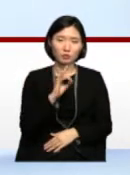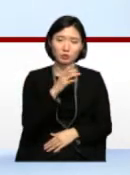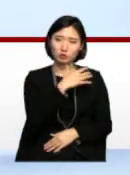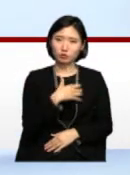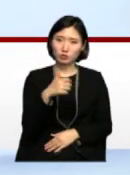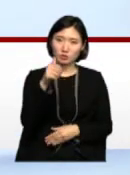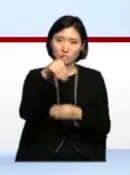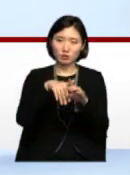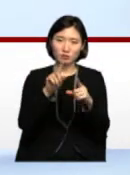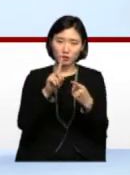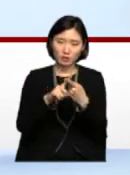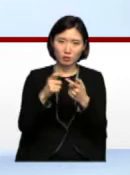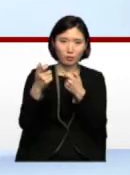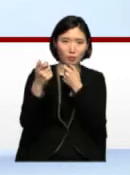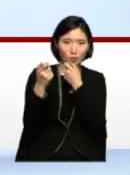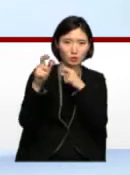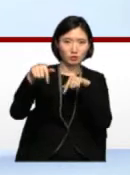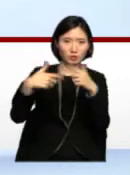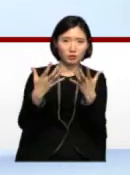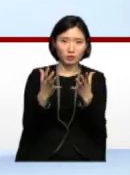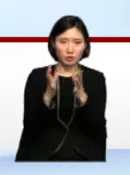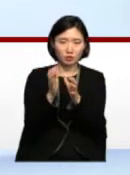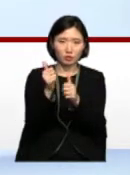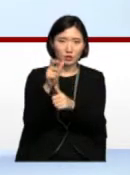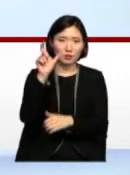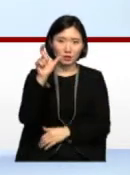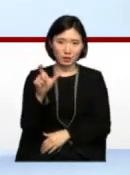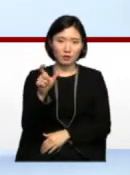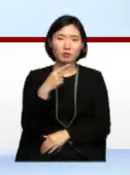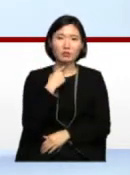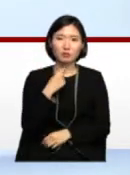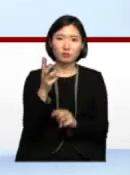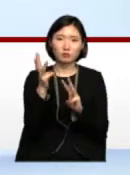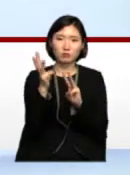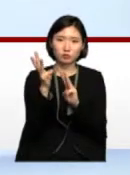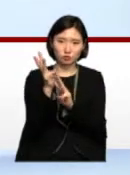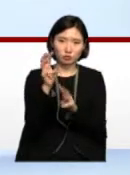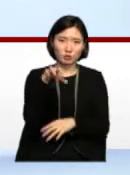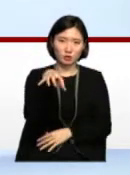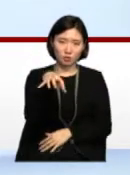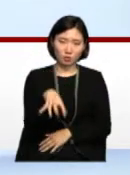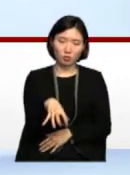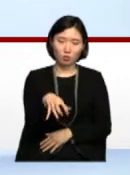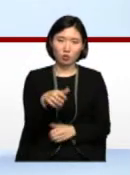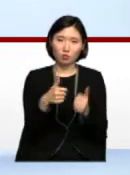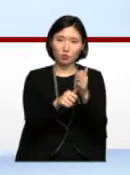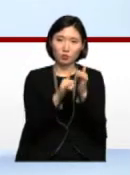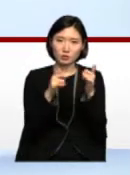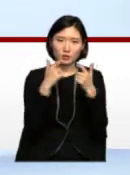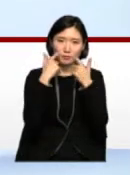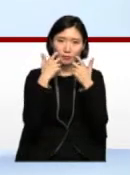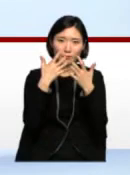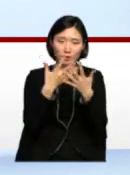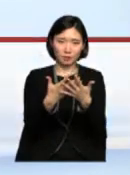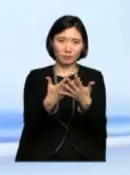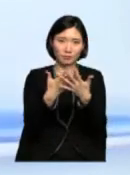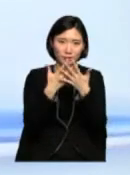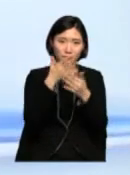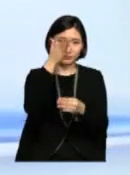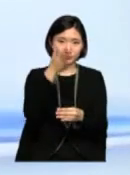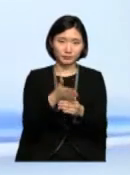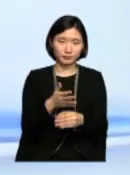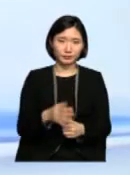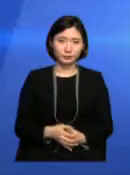구청장 선거에서만큼은 보수정당 후보가 강세를 보였던 중랑구에서도 후보자들의 윤곽이 뚜렷해지고 있습니다. 보도에